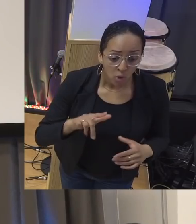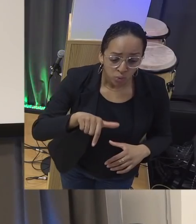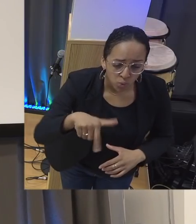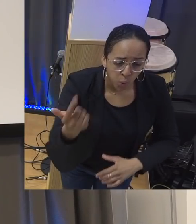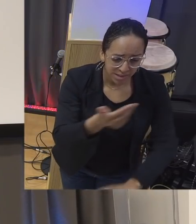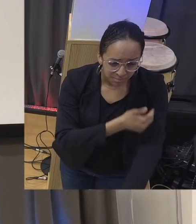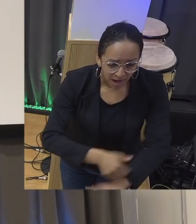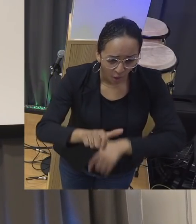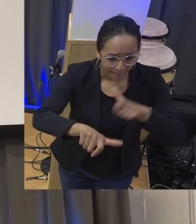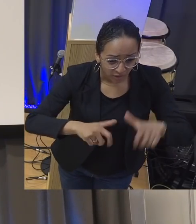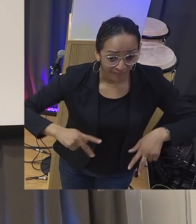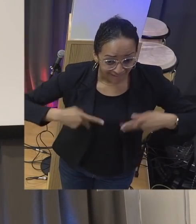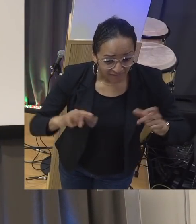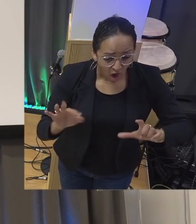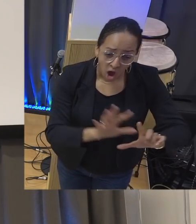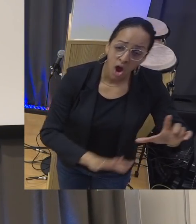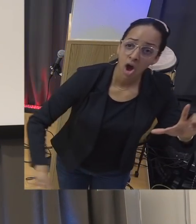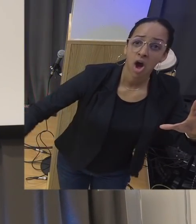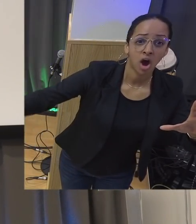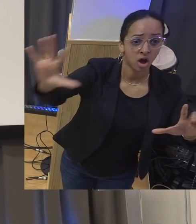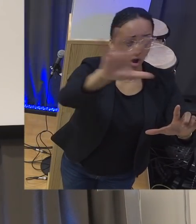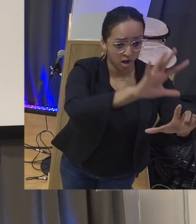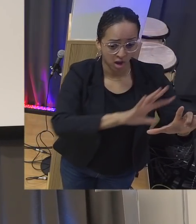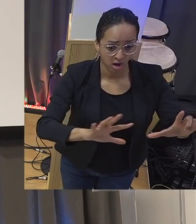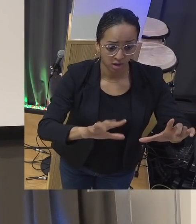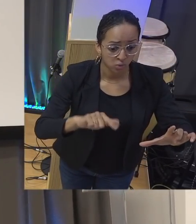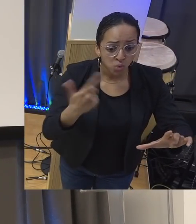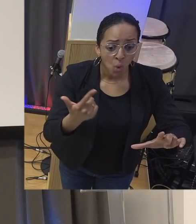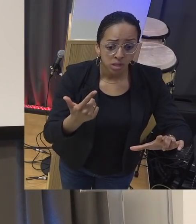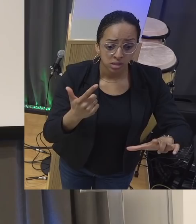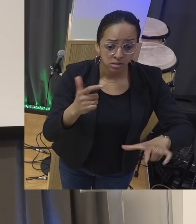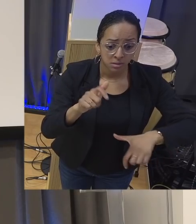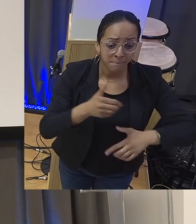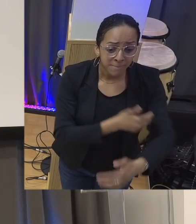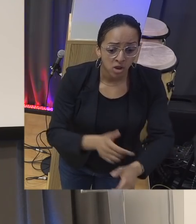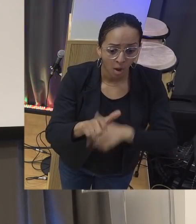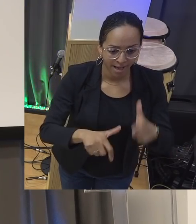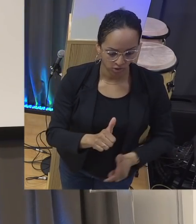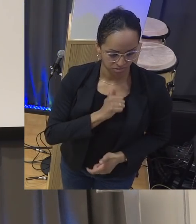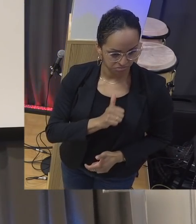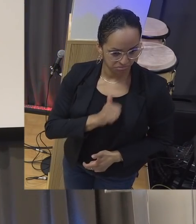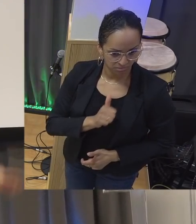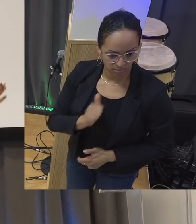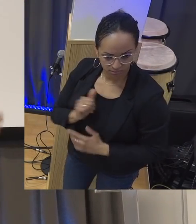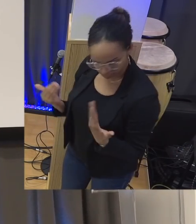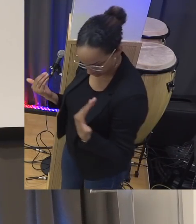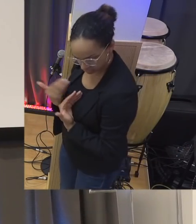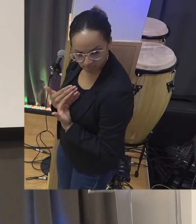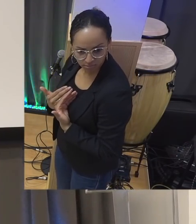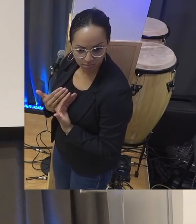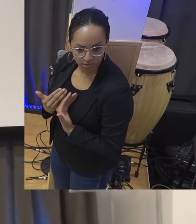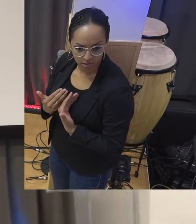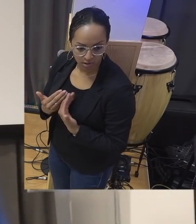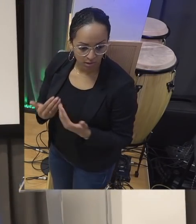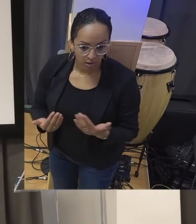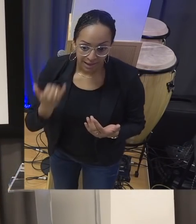12 millions d'habitants en France. Mais 12 millions de solitaires. Vas-y, demain, tu prends le métro et dès le matin, tu dis bonjour à